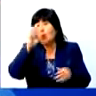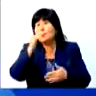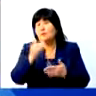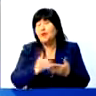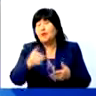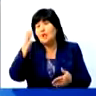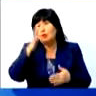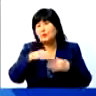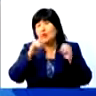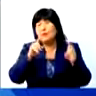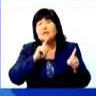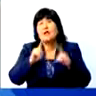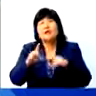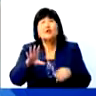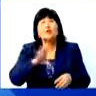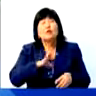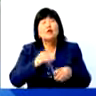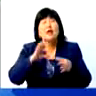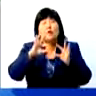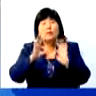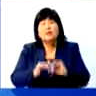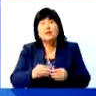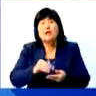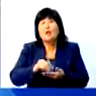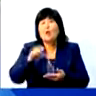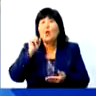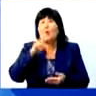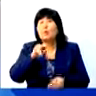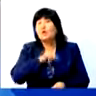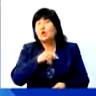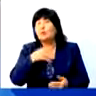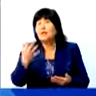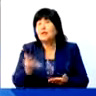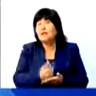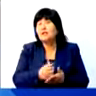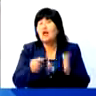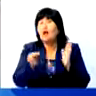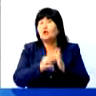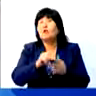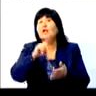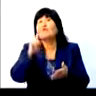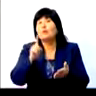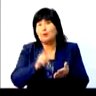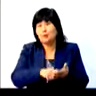На научно-практической конференции был проанализирован накопленный опыт работы, достижения, актуальные вопросы.